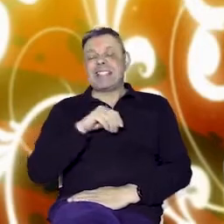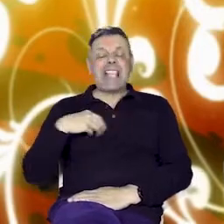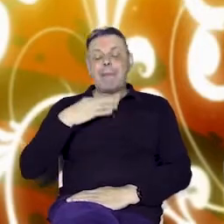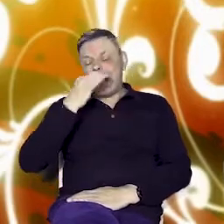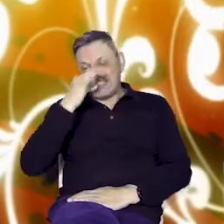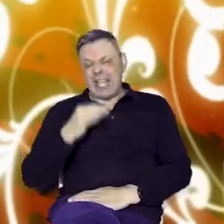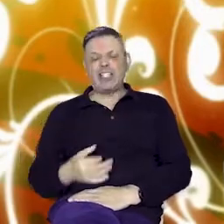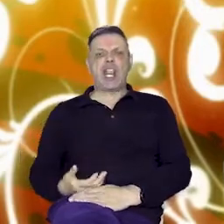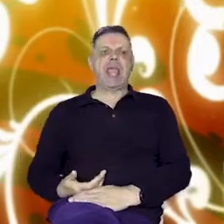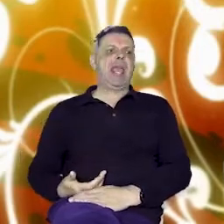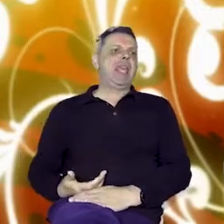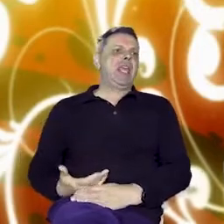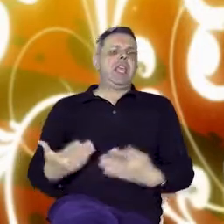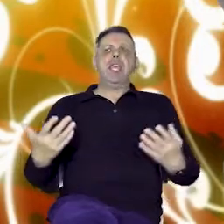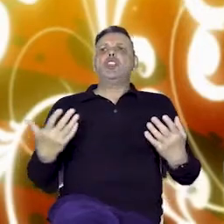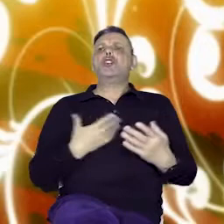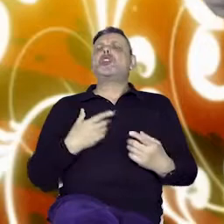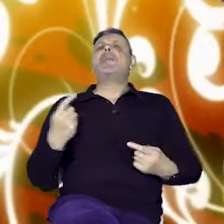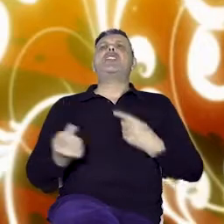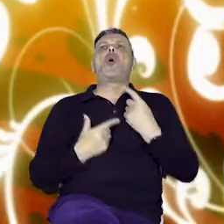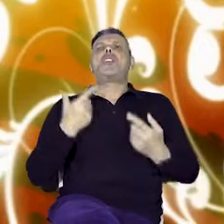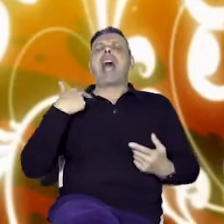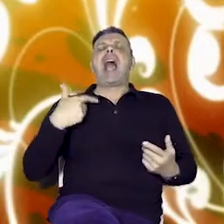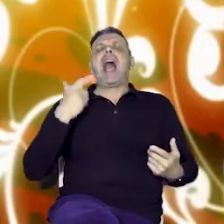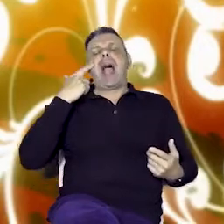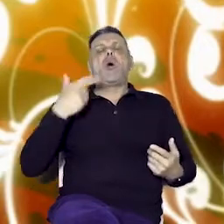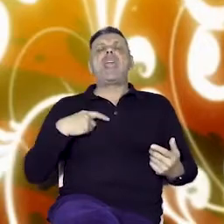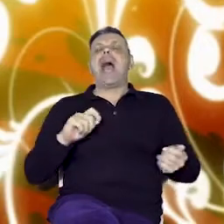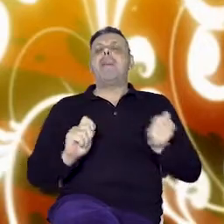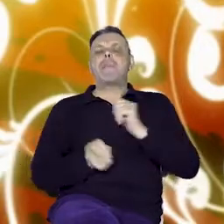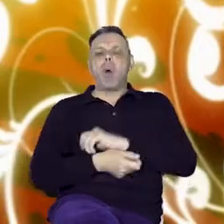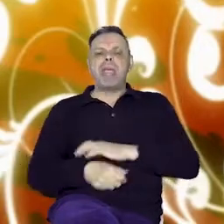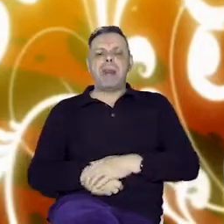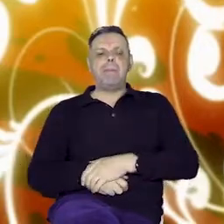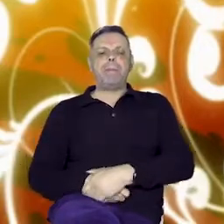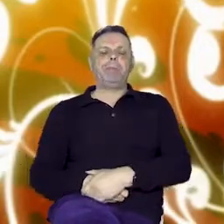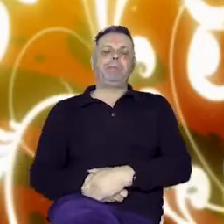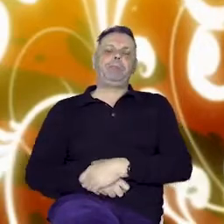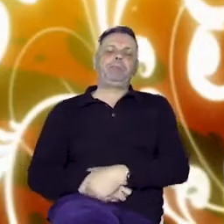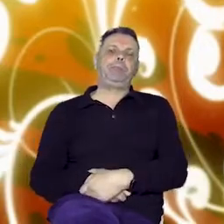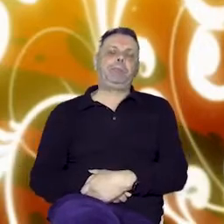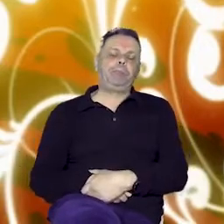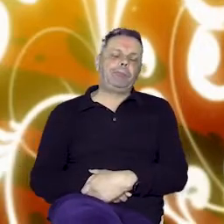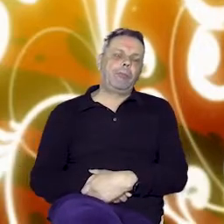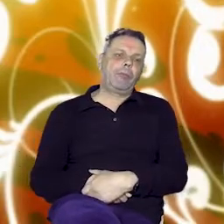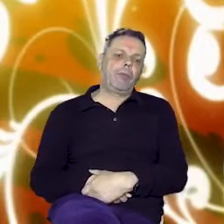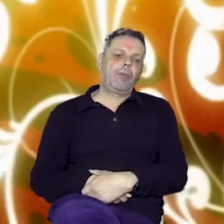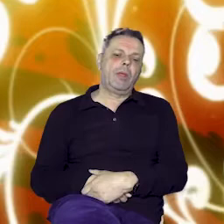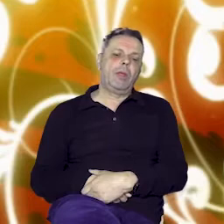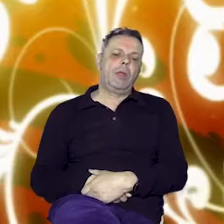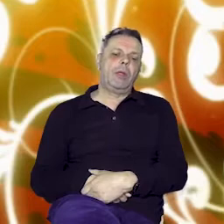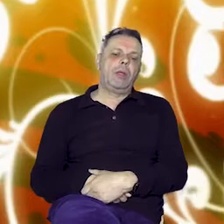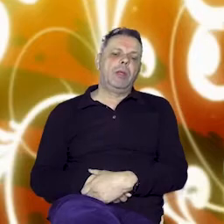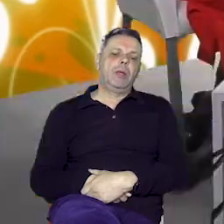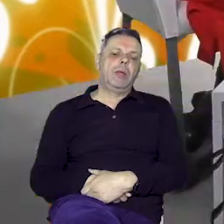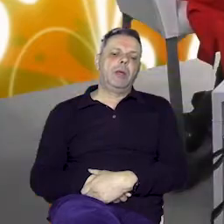će meni doprinijeti ako ja promijenim neke, recimo, kad bi vi rekli njima, već su opasno bolesni, da promijene nešto, što